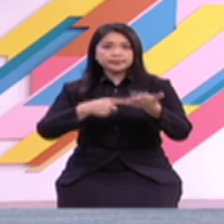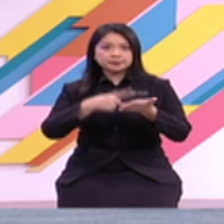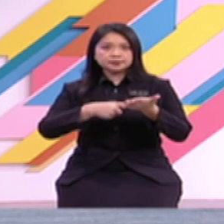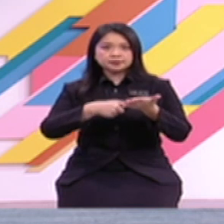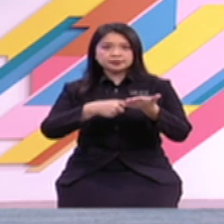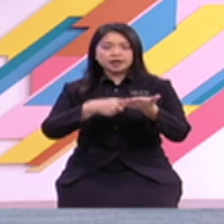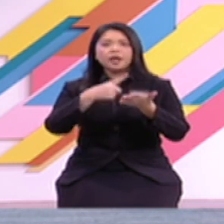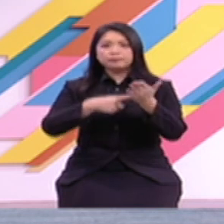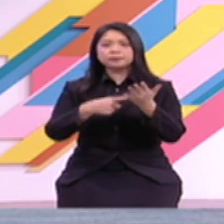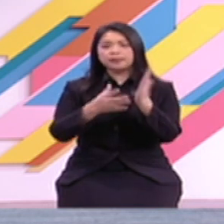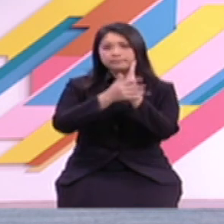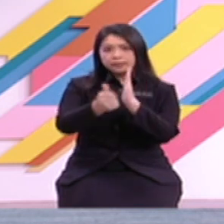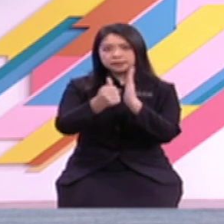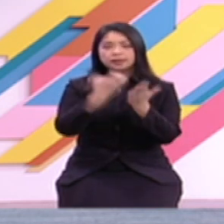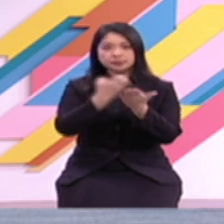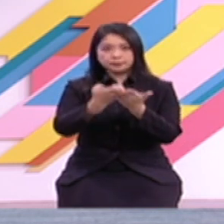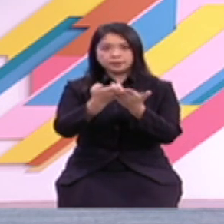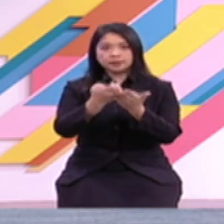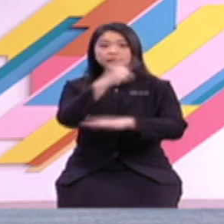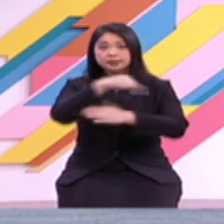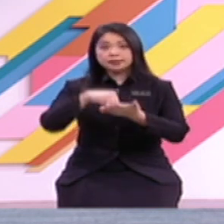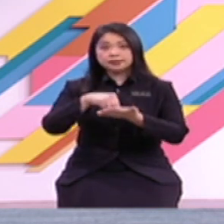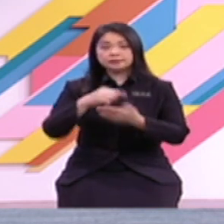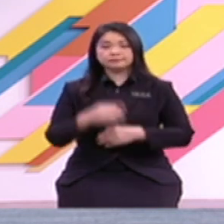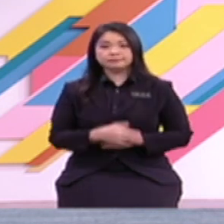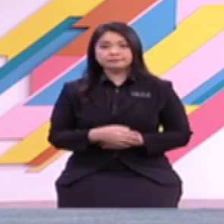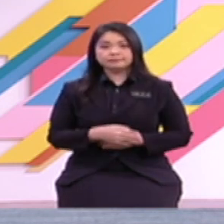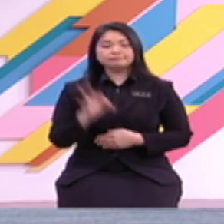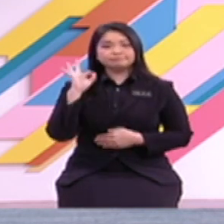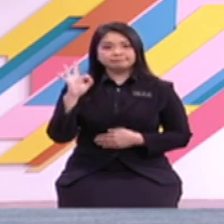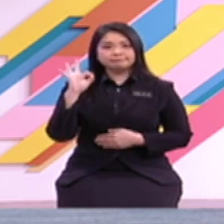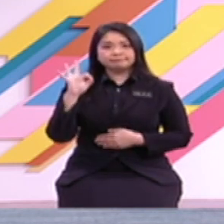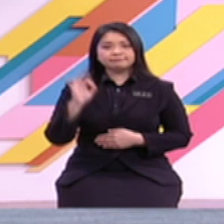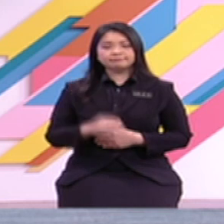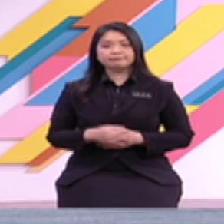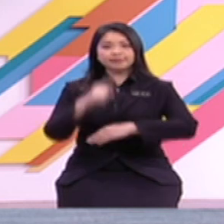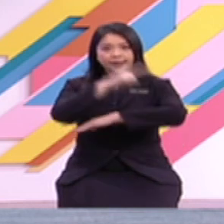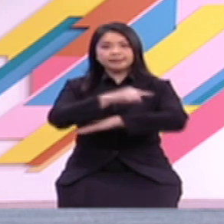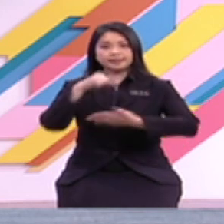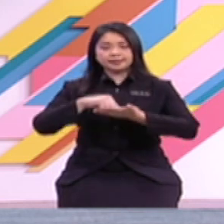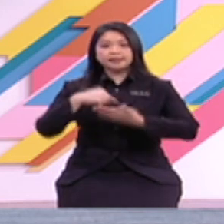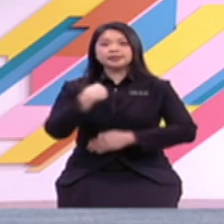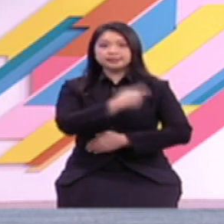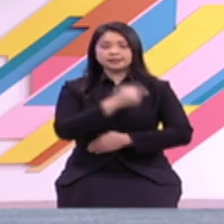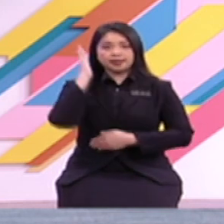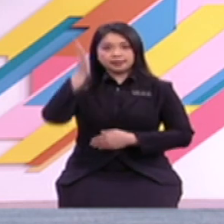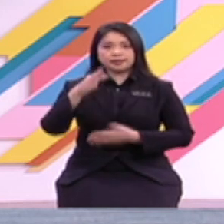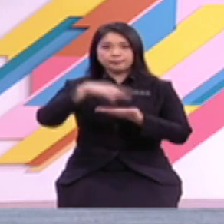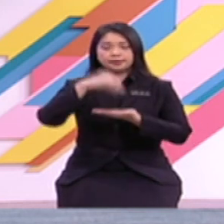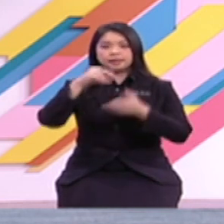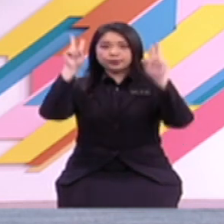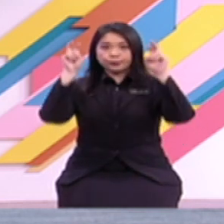ini aku ingin memahirkan dalam mata pelajaran Ekonomi Oke agak hari ini juga akan mempelajari